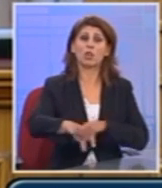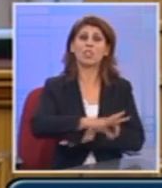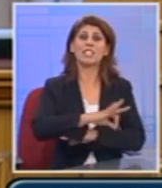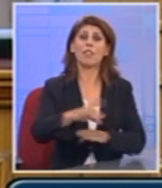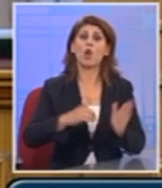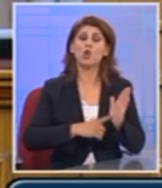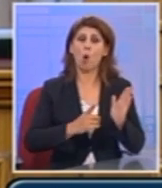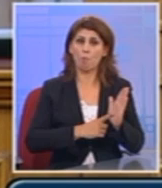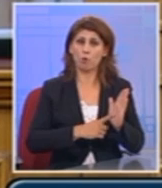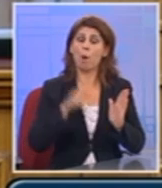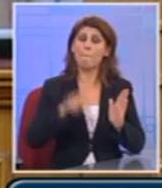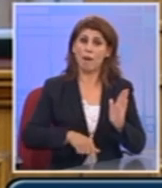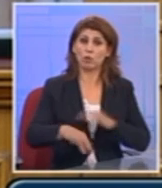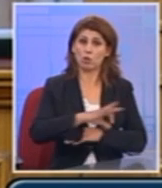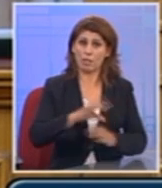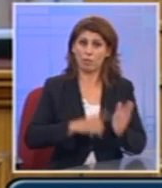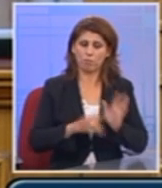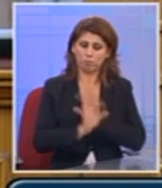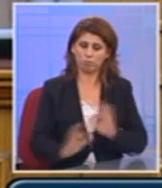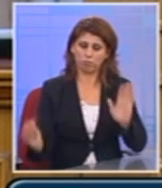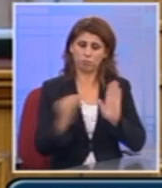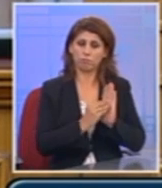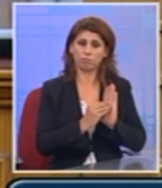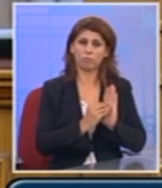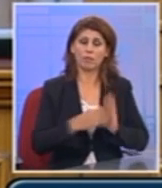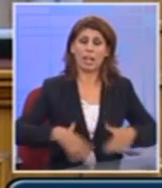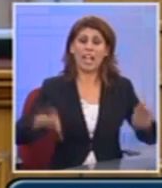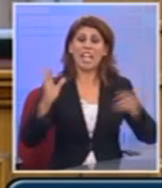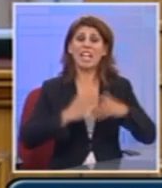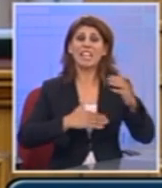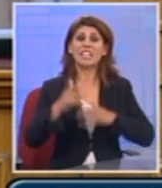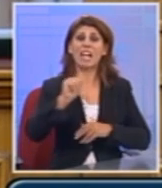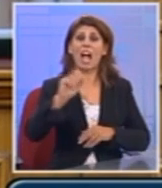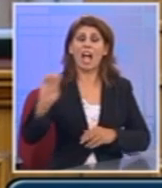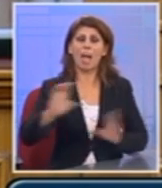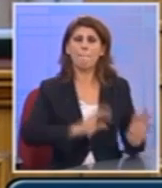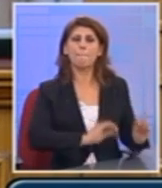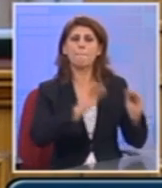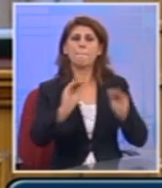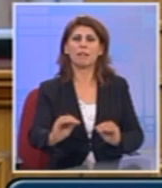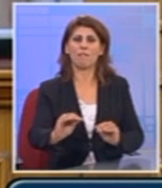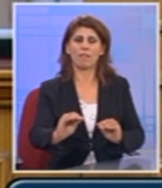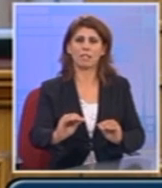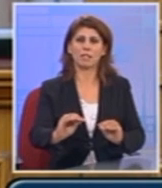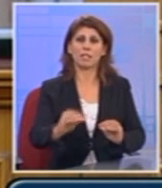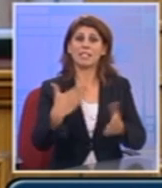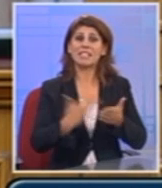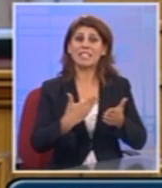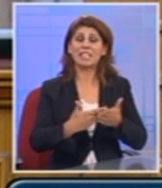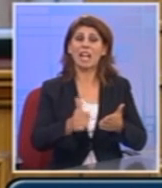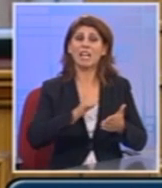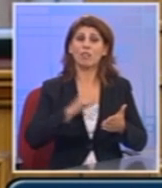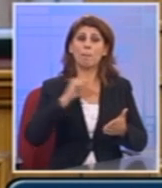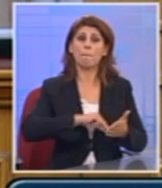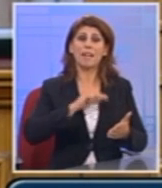νόμου με το οποίον προβλέπω ότι ιδρύεται ανώνυμη εταιρεία μεταβιβάζεται μεταβιβάζονται στοιχεία της ιδιωτικής